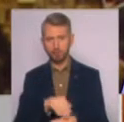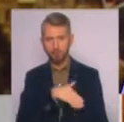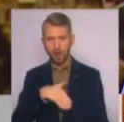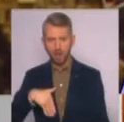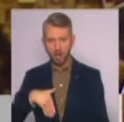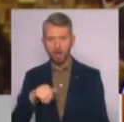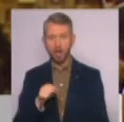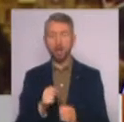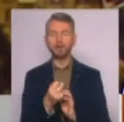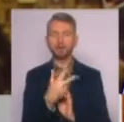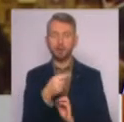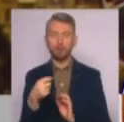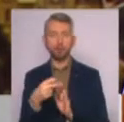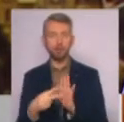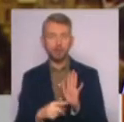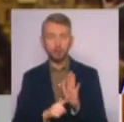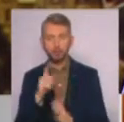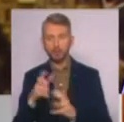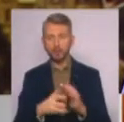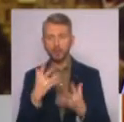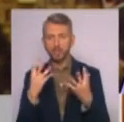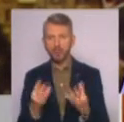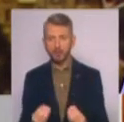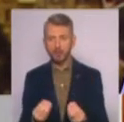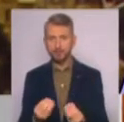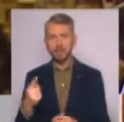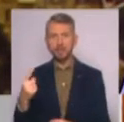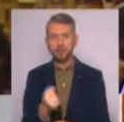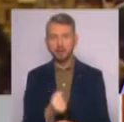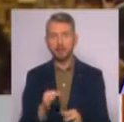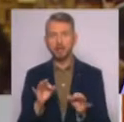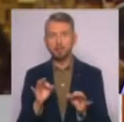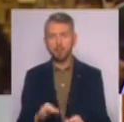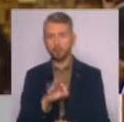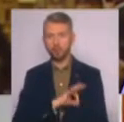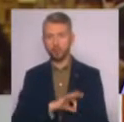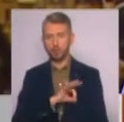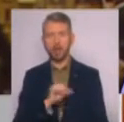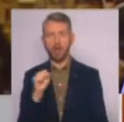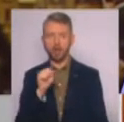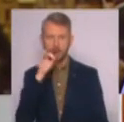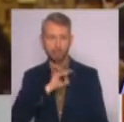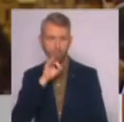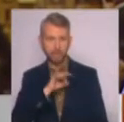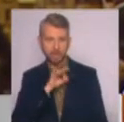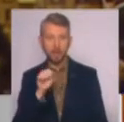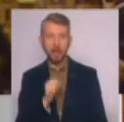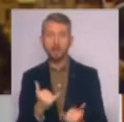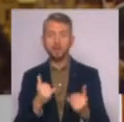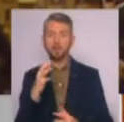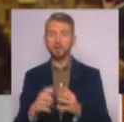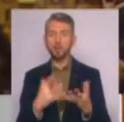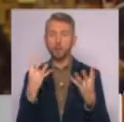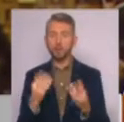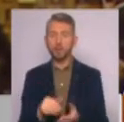по 17 стартував Всесвітній день тиждень правильного використання антибіотиків. А сьогодні – Міжнародний